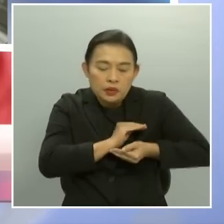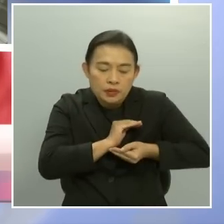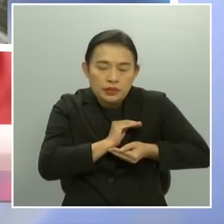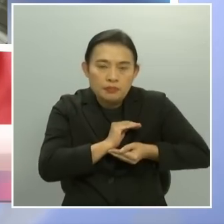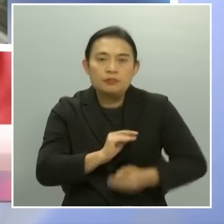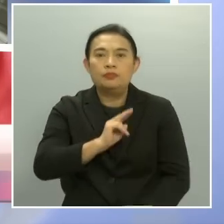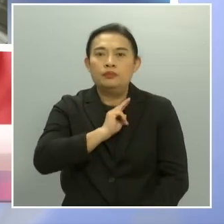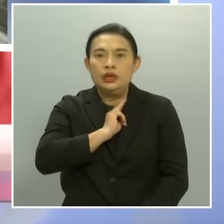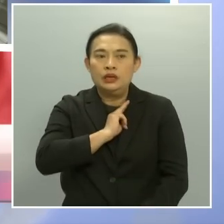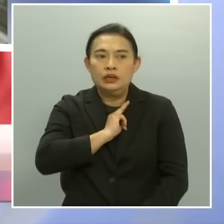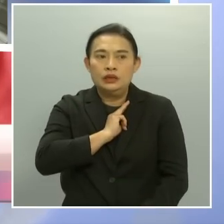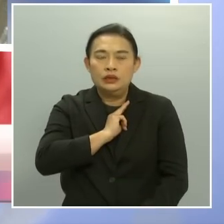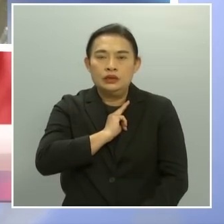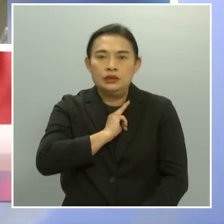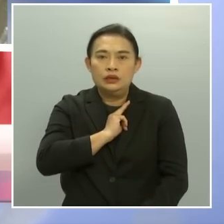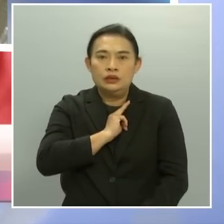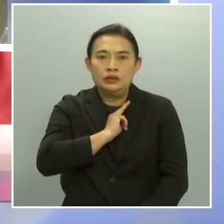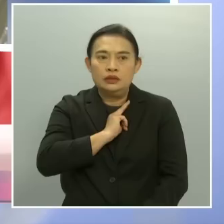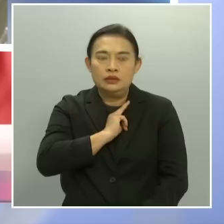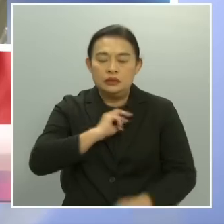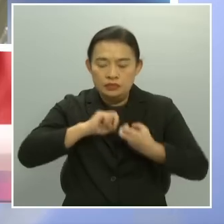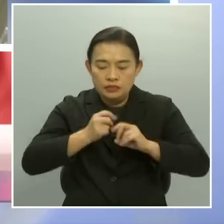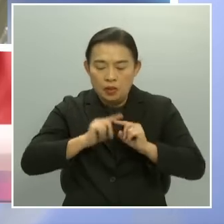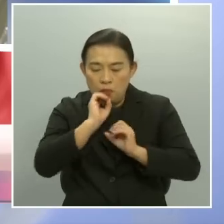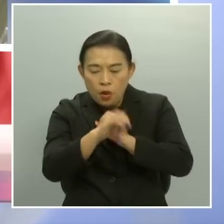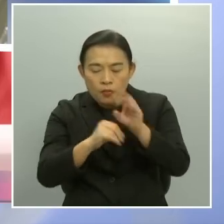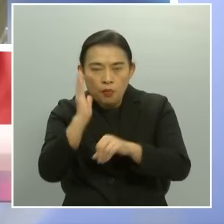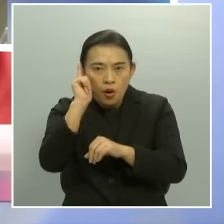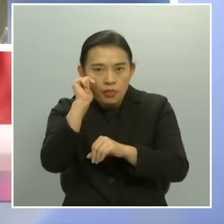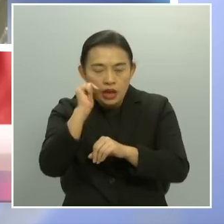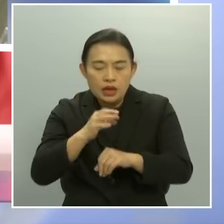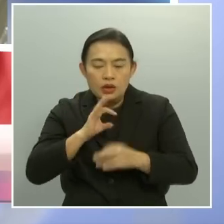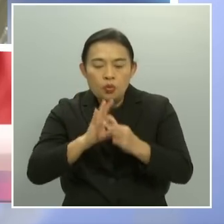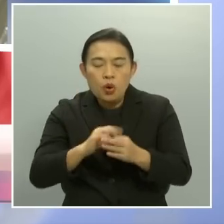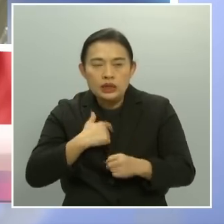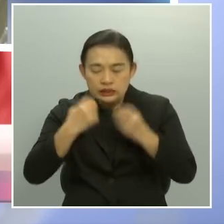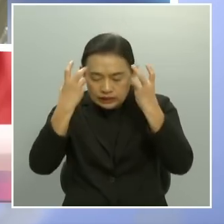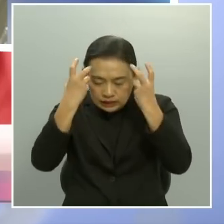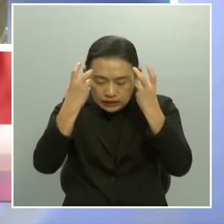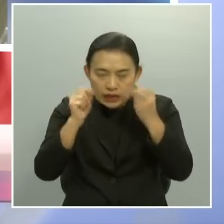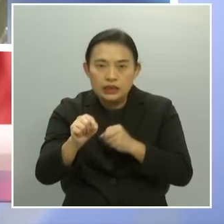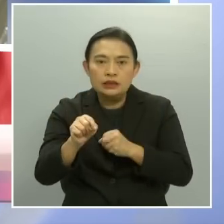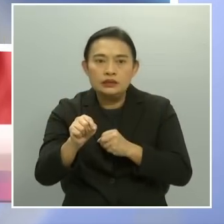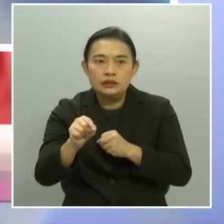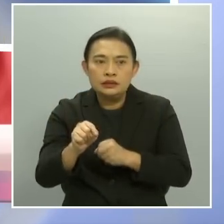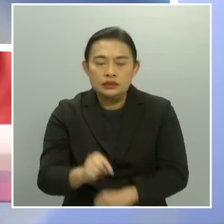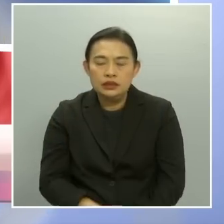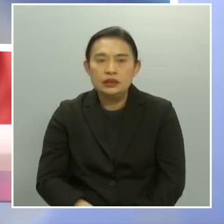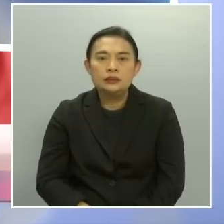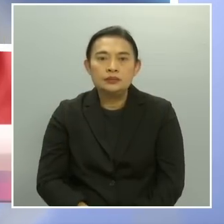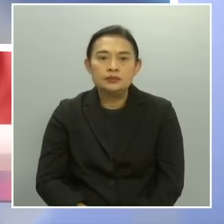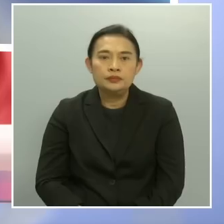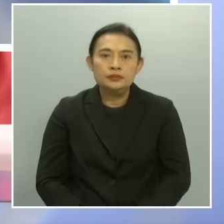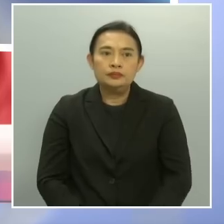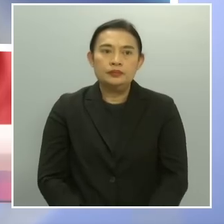พูดปัญหาอะไรออกมาคุณพ่อคุณแม่จะเครียดไปด้วยอะไรแบบนี้ค่ะเขาก็จะเครียดเรื่